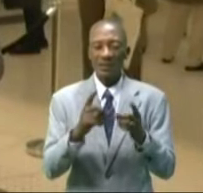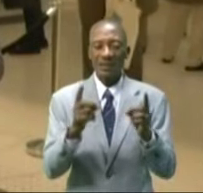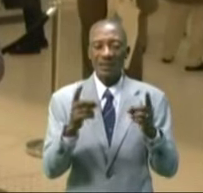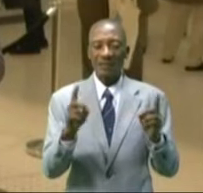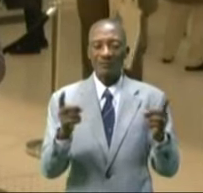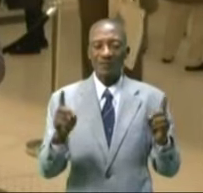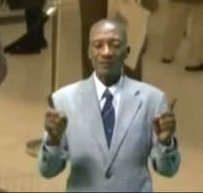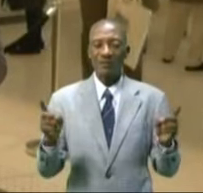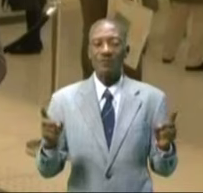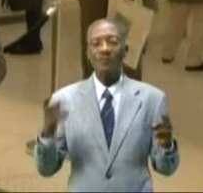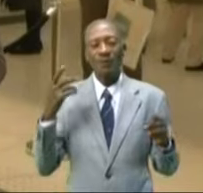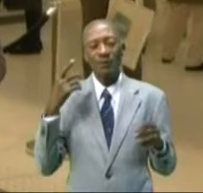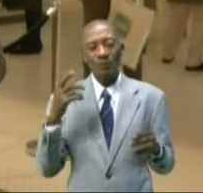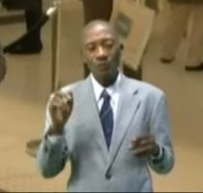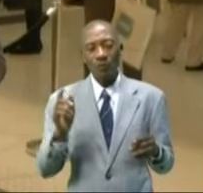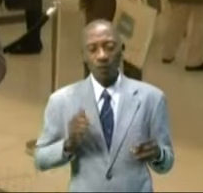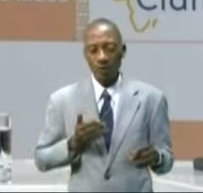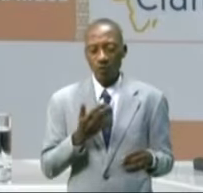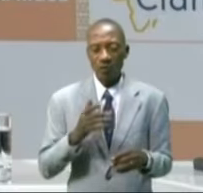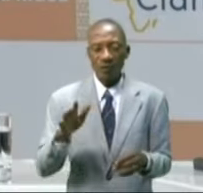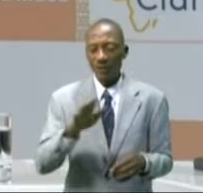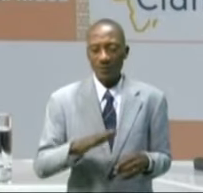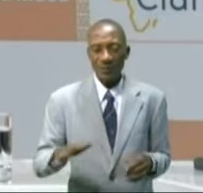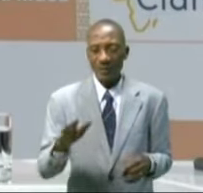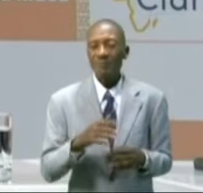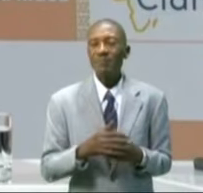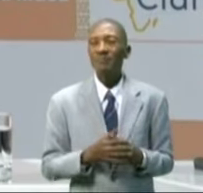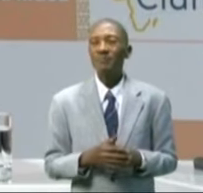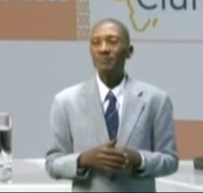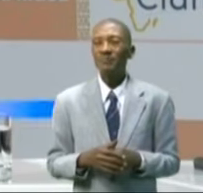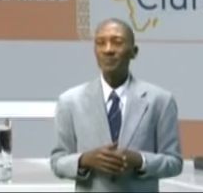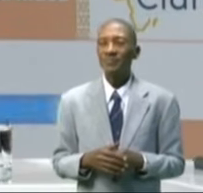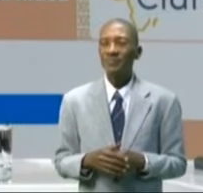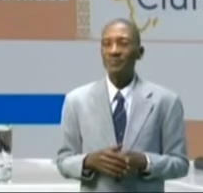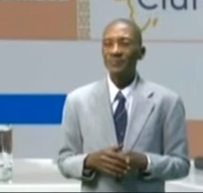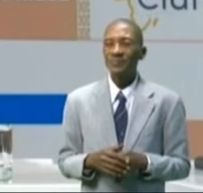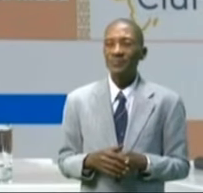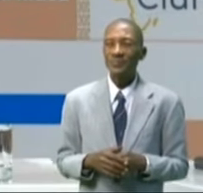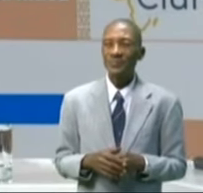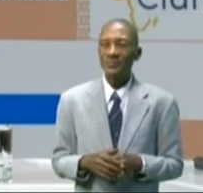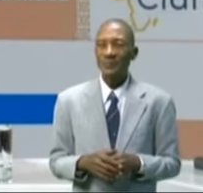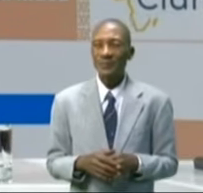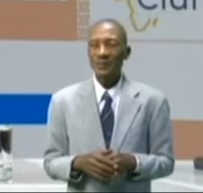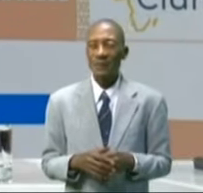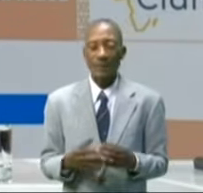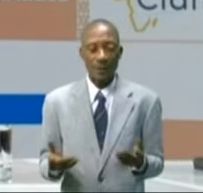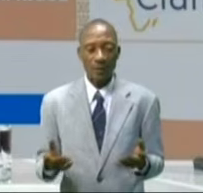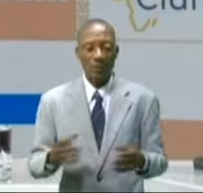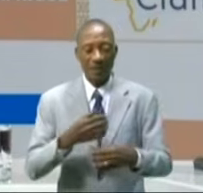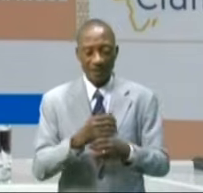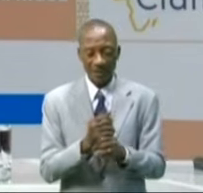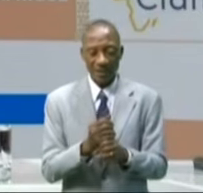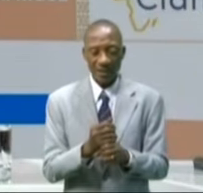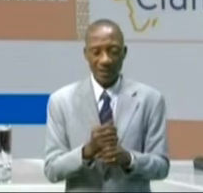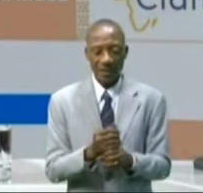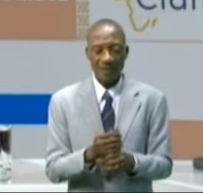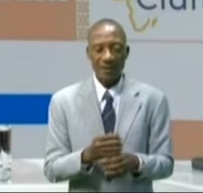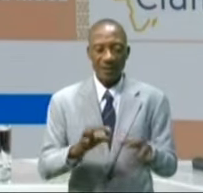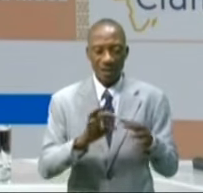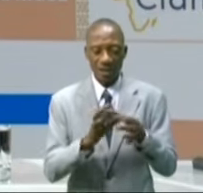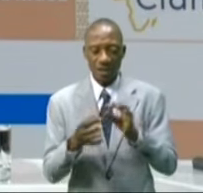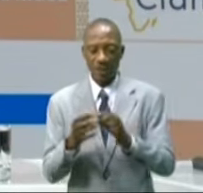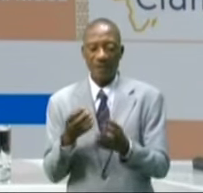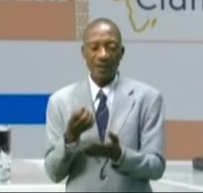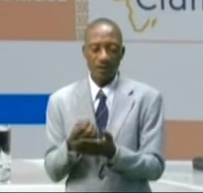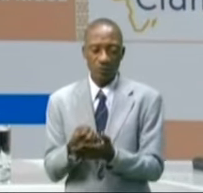le développement de la chaîne de valeur. La stratégie du président de la République, c'est la création de la chaîne de valeur. Nous ne pouvons plus, nous, vivre sur